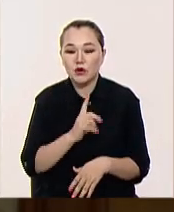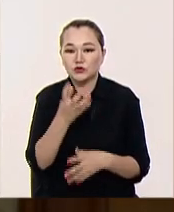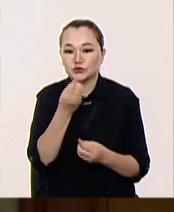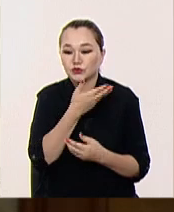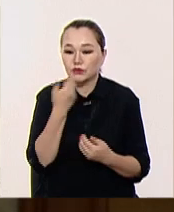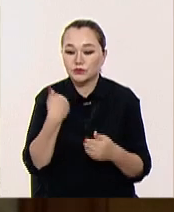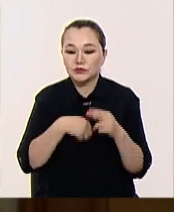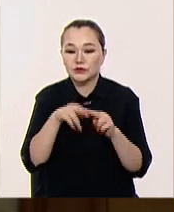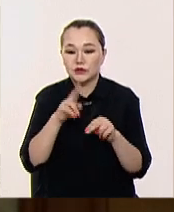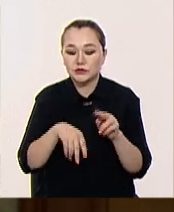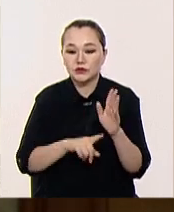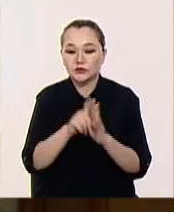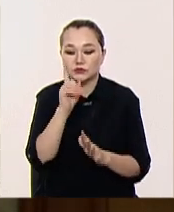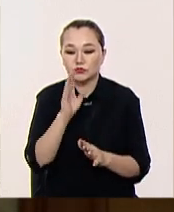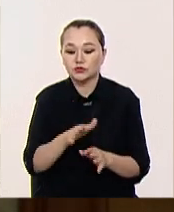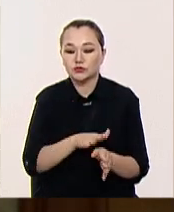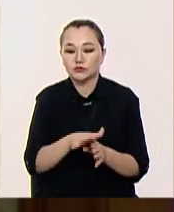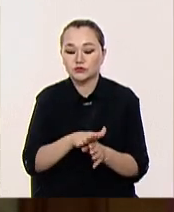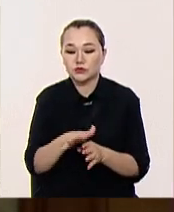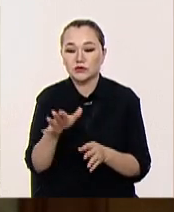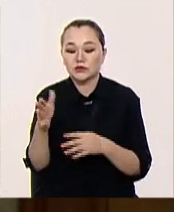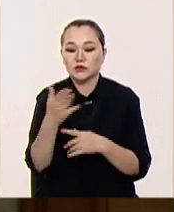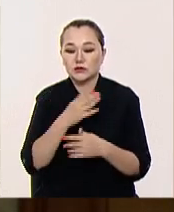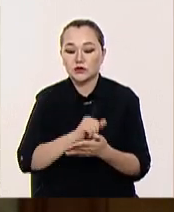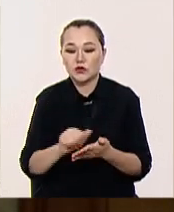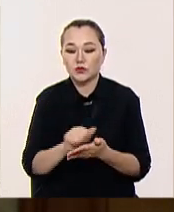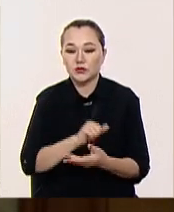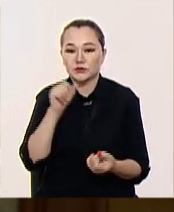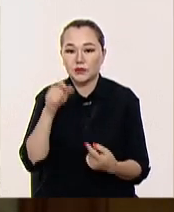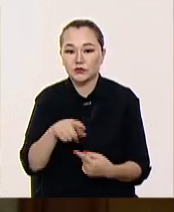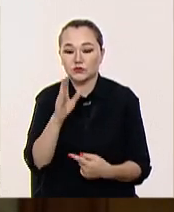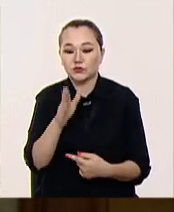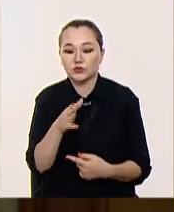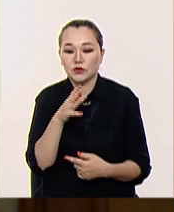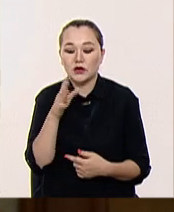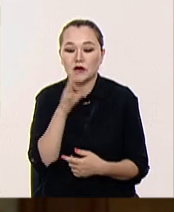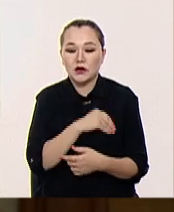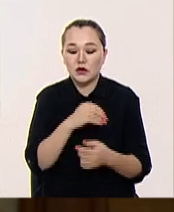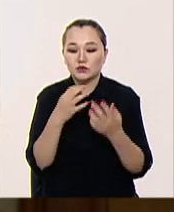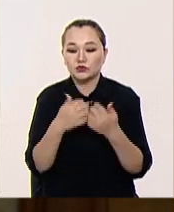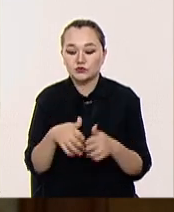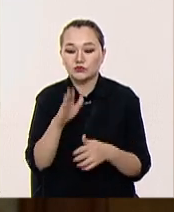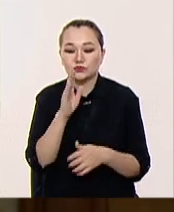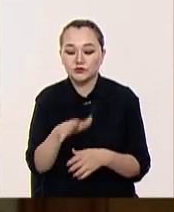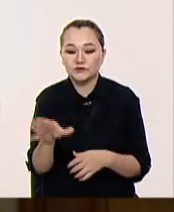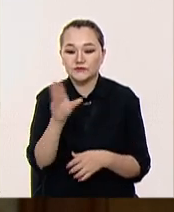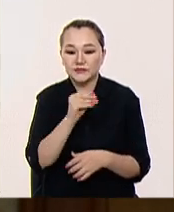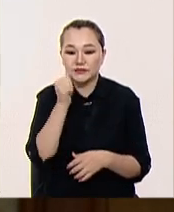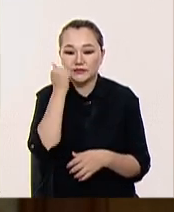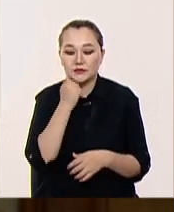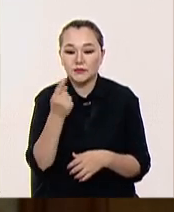начали строительство. Строительство идет по существующим разрешительным документам, где учитывался перенос здания.